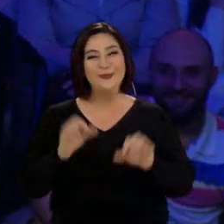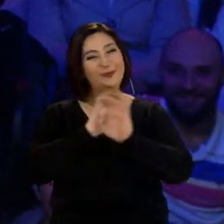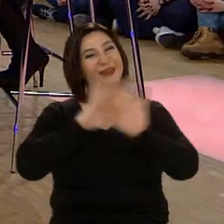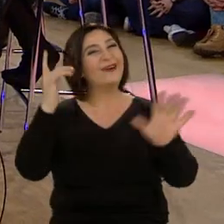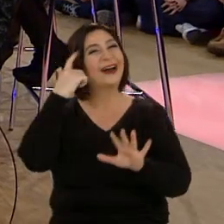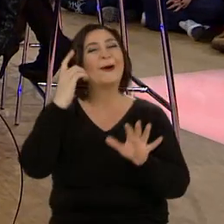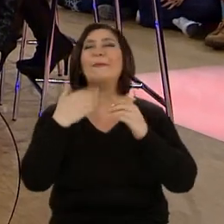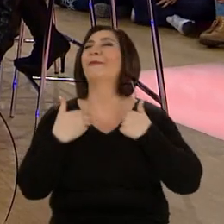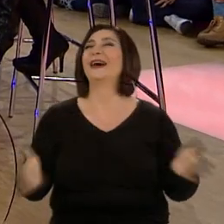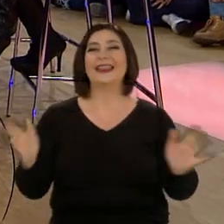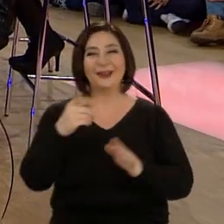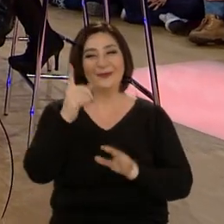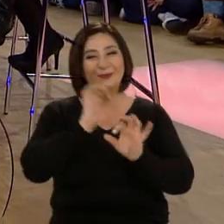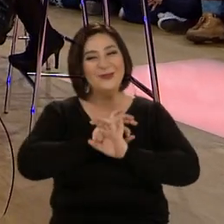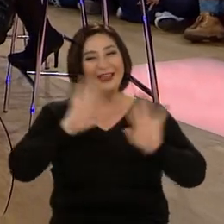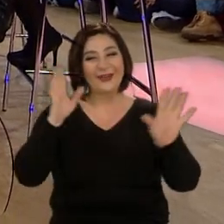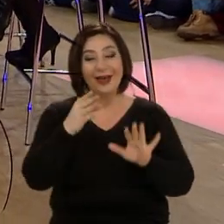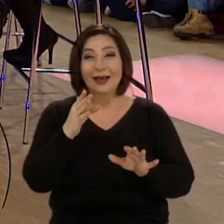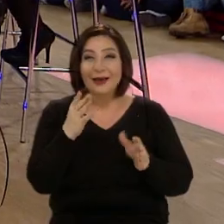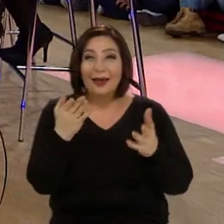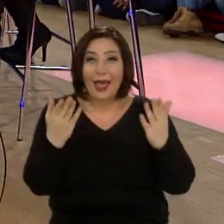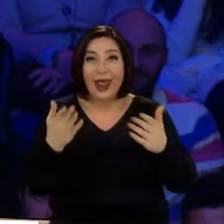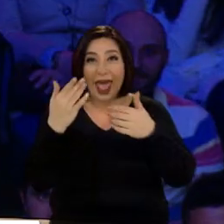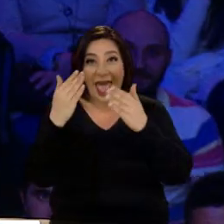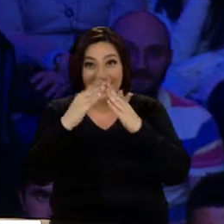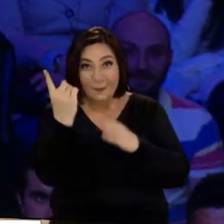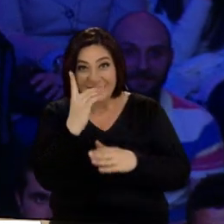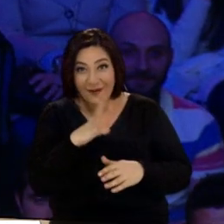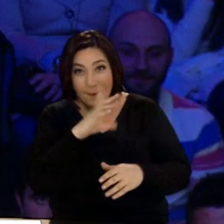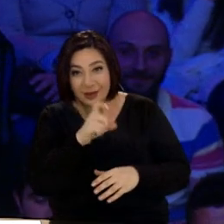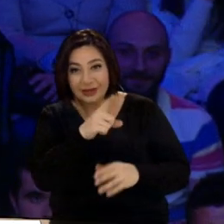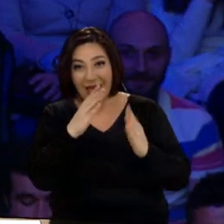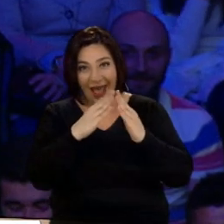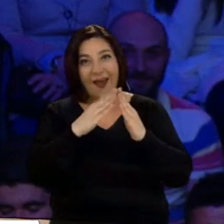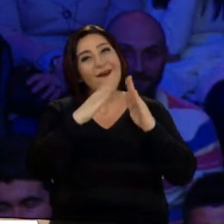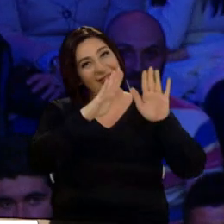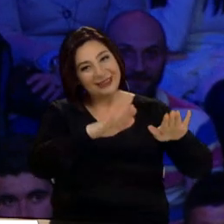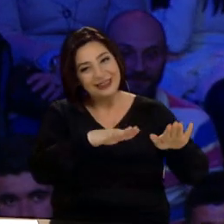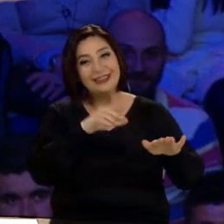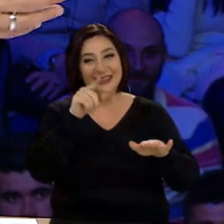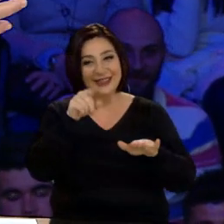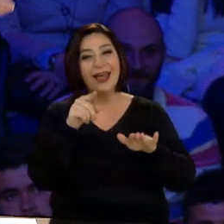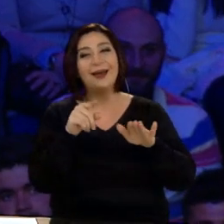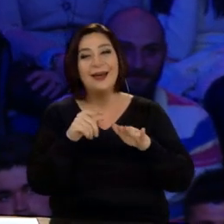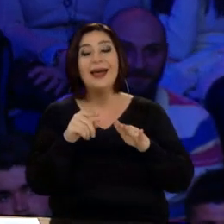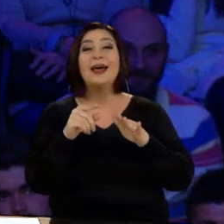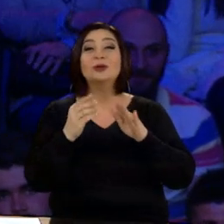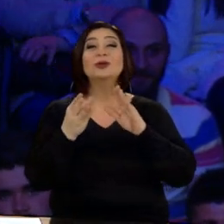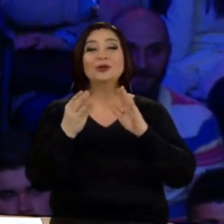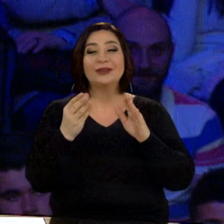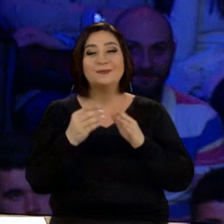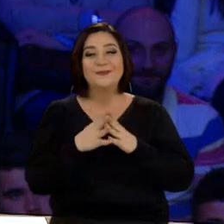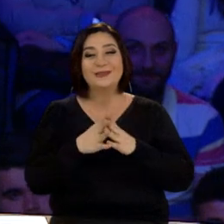Mükemmel kafa, bayıldım. Mükemmel kafa. Abi? Yani evde birisi var mı hoca? Ya yani sen evdesindir de. Evdeyim sen evet. Çok da